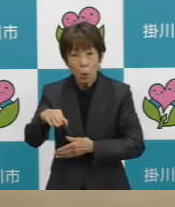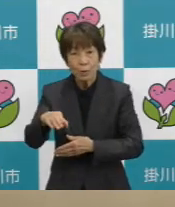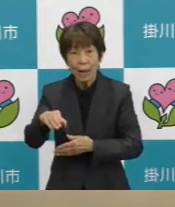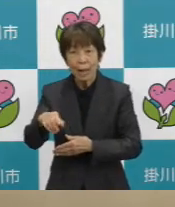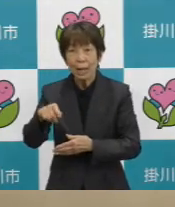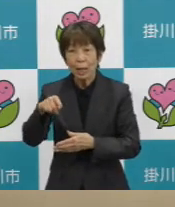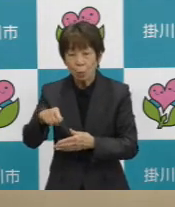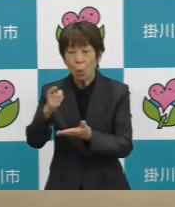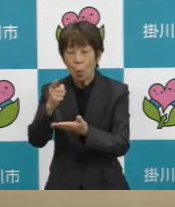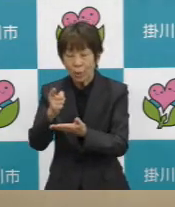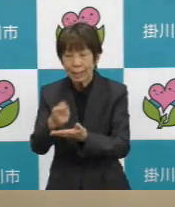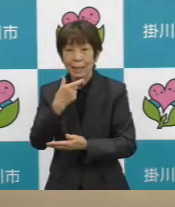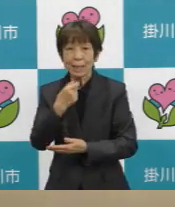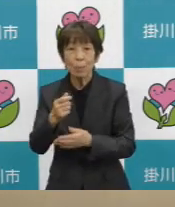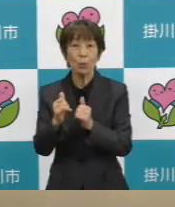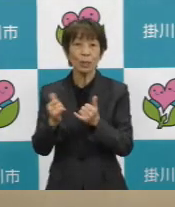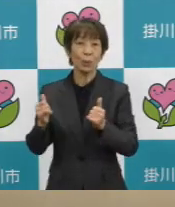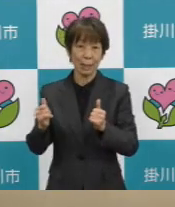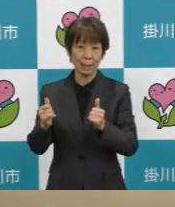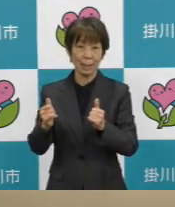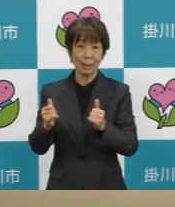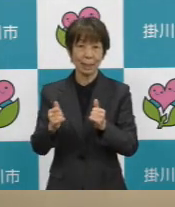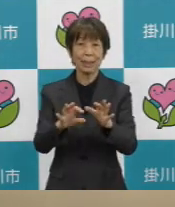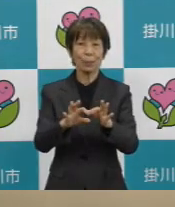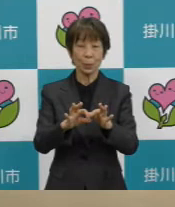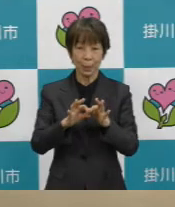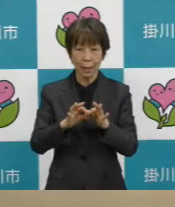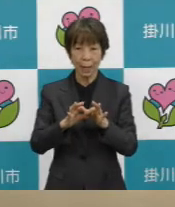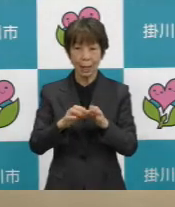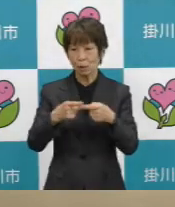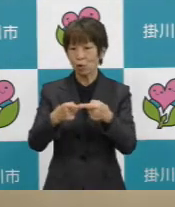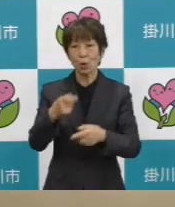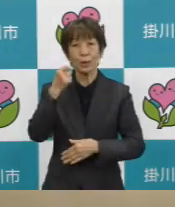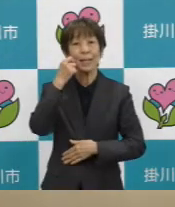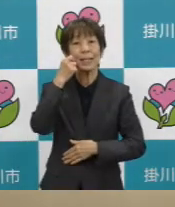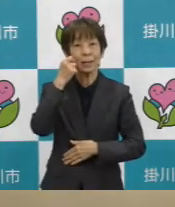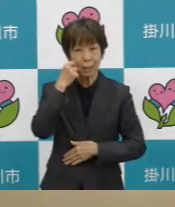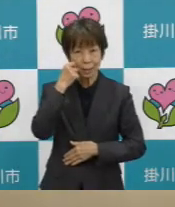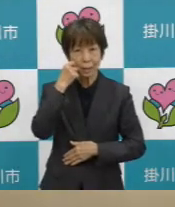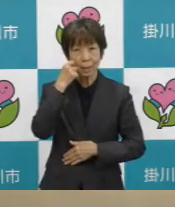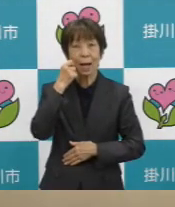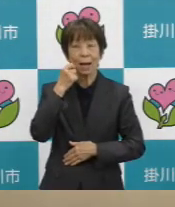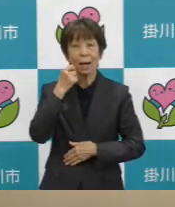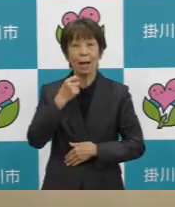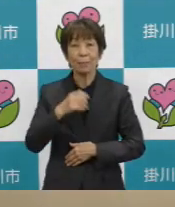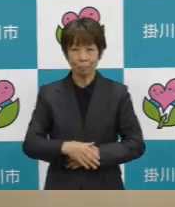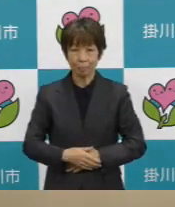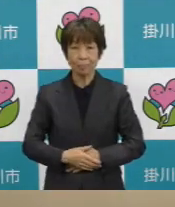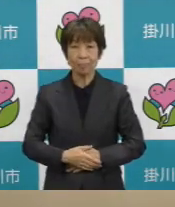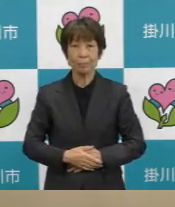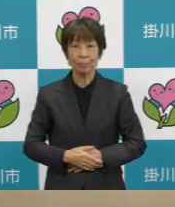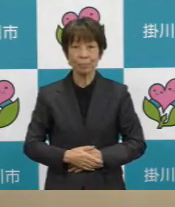保険のみを希望された方ということで、まあ、入所できなかった、まあ、こういうことで、あ